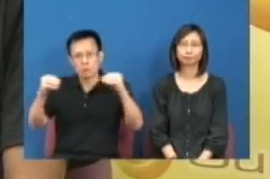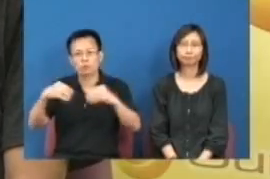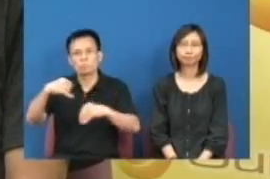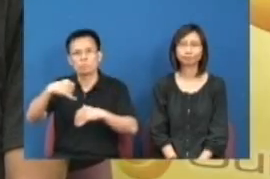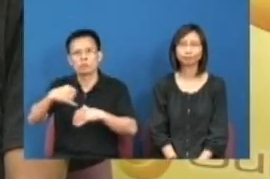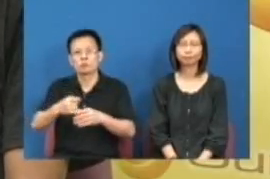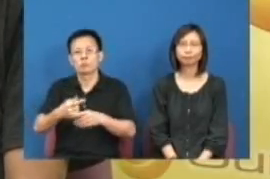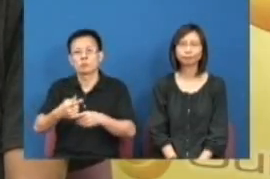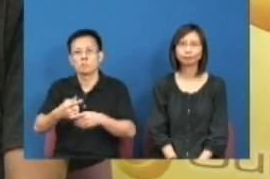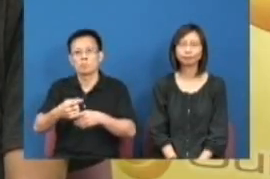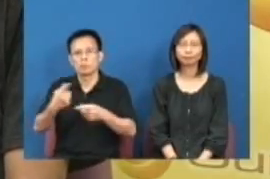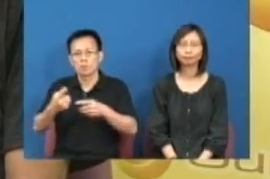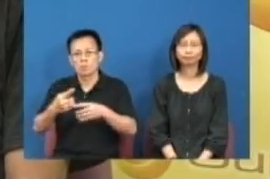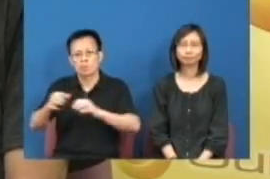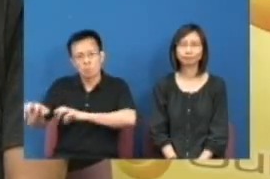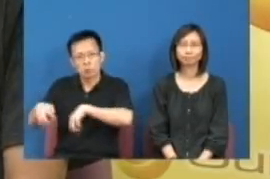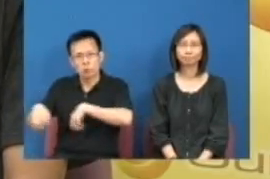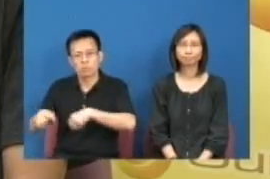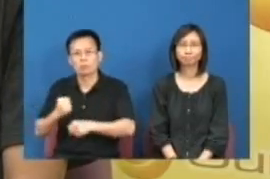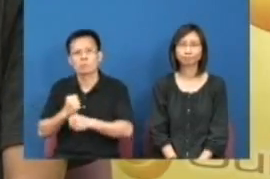呢啲咁嘅農民工。